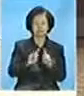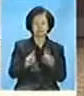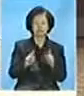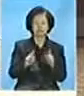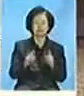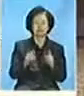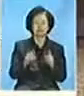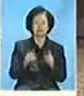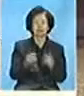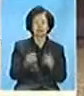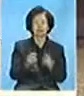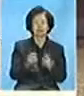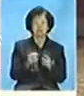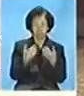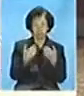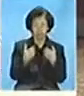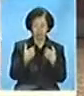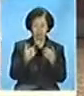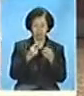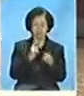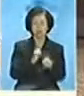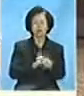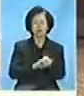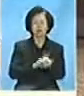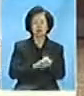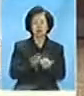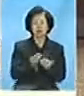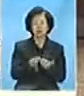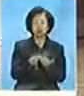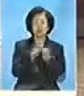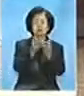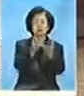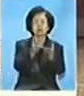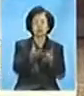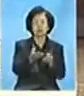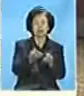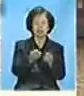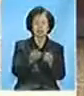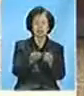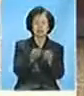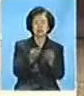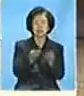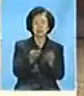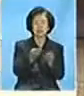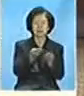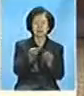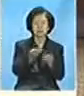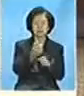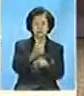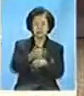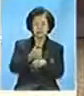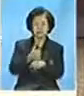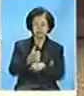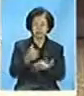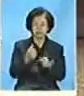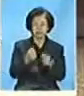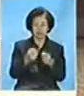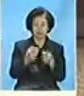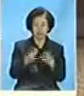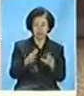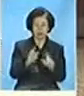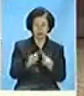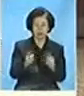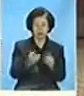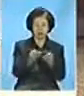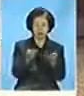มักจะมีเวลาส่งไปให้ทางฝ่ายบริหารแต่ฝ่ายบริหารนั้นได้ใช้